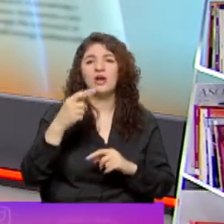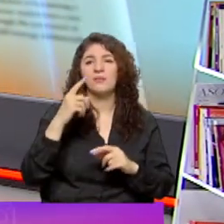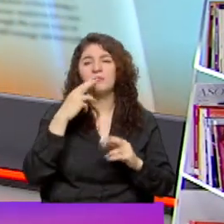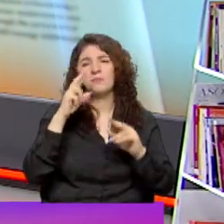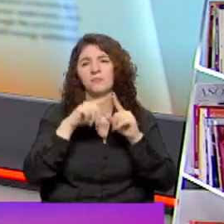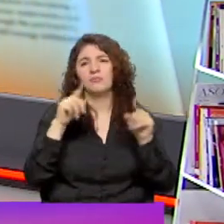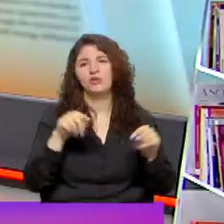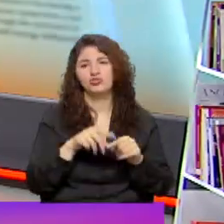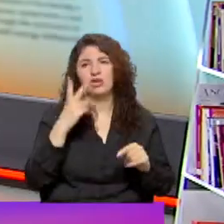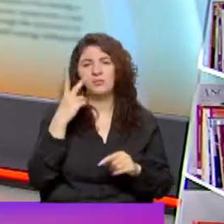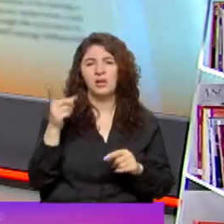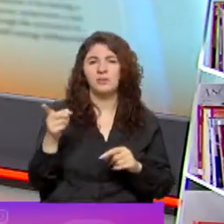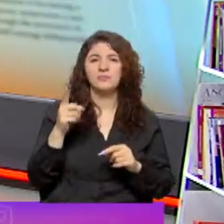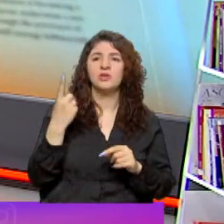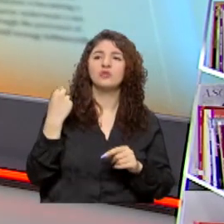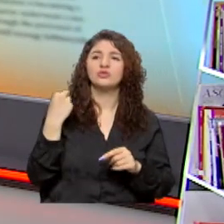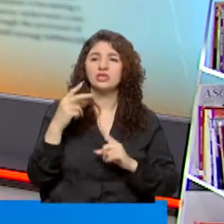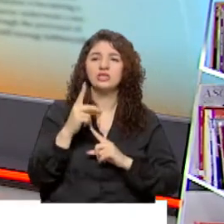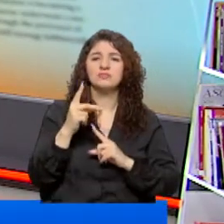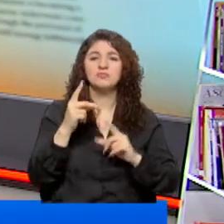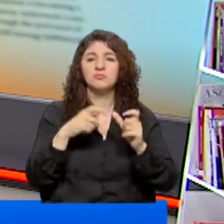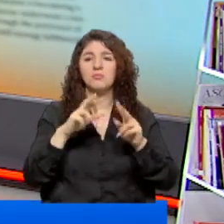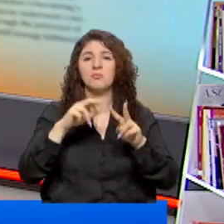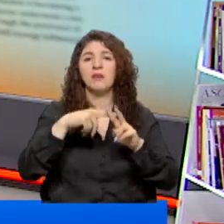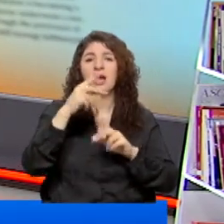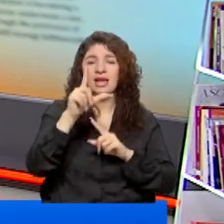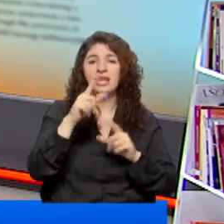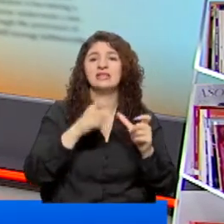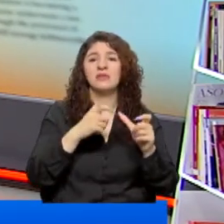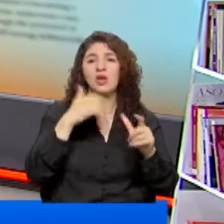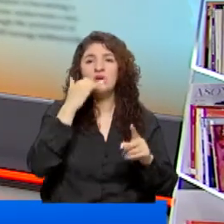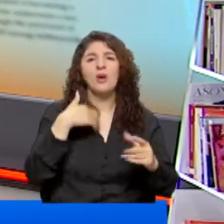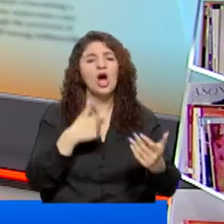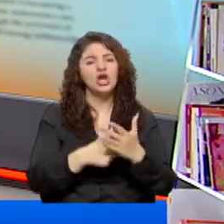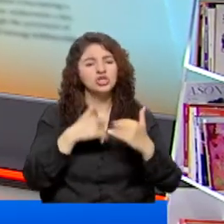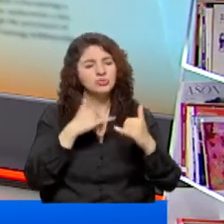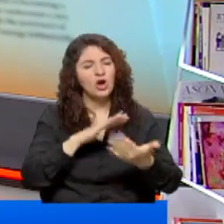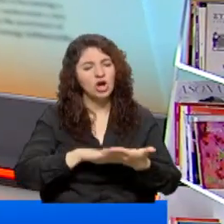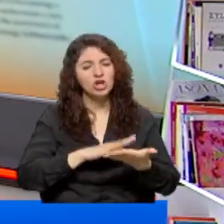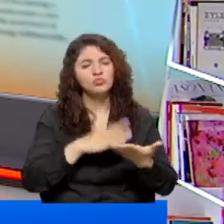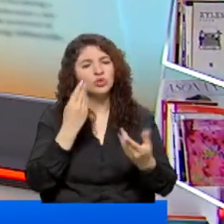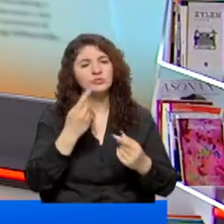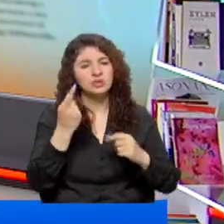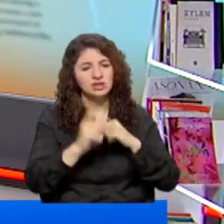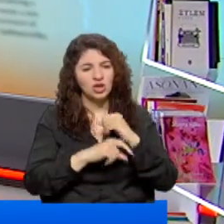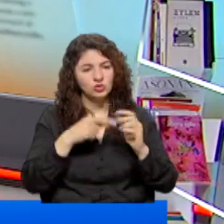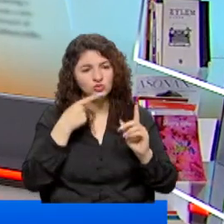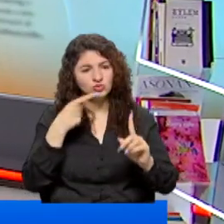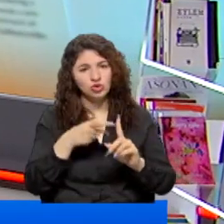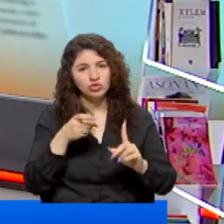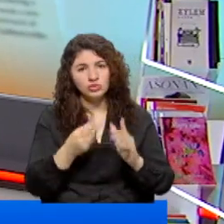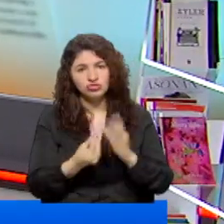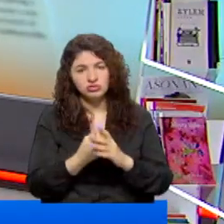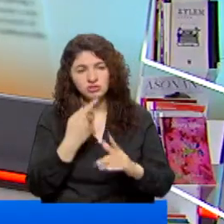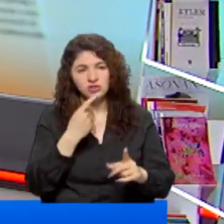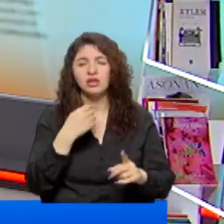geçelim Ben dün İsmail Saymaz aradım adaşım Geçmiş olsun dedim bir terör soruşturması daha